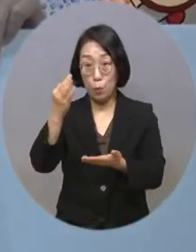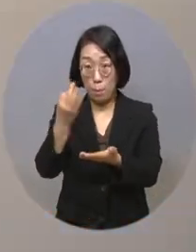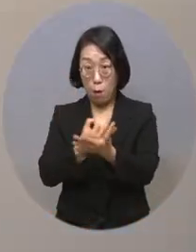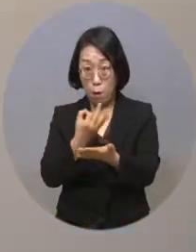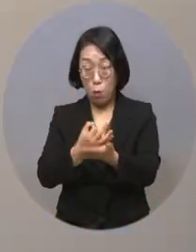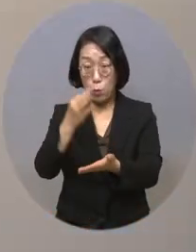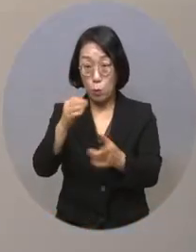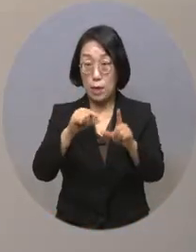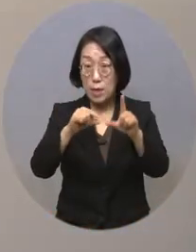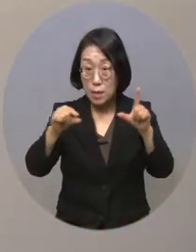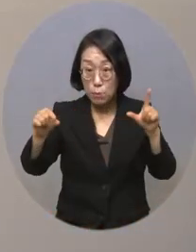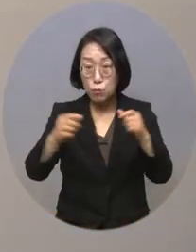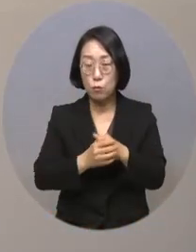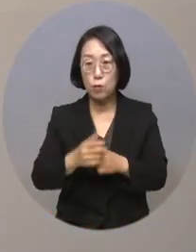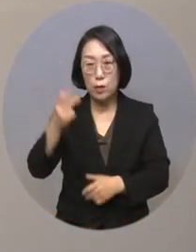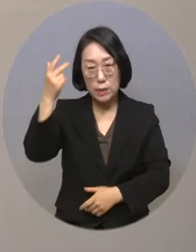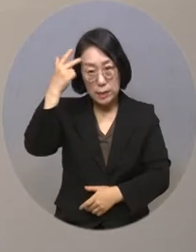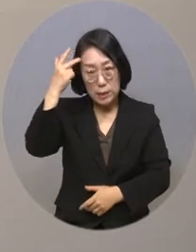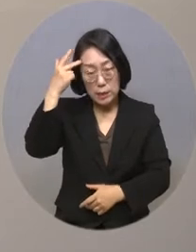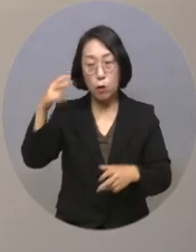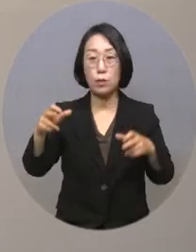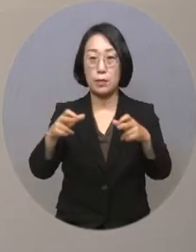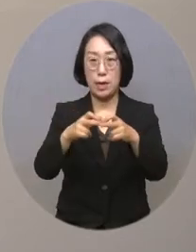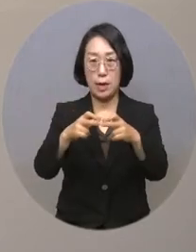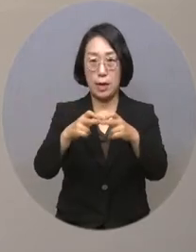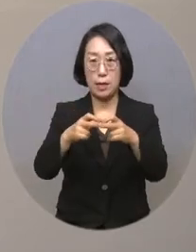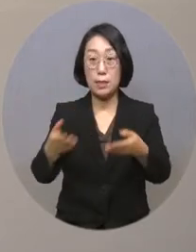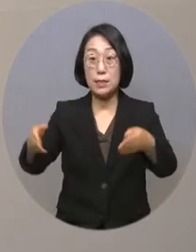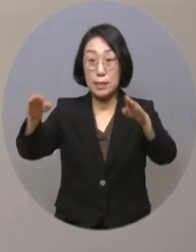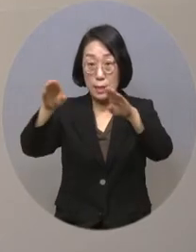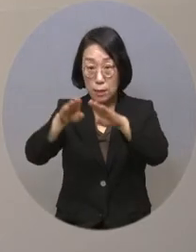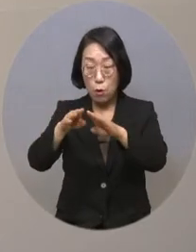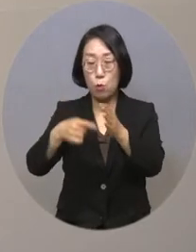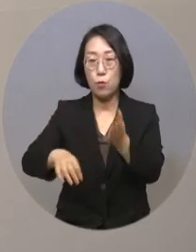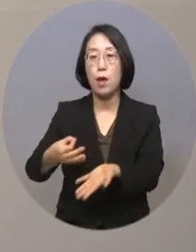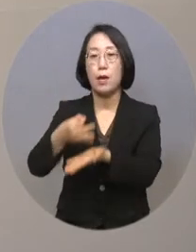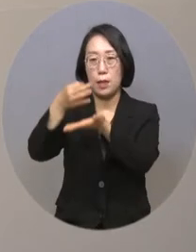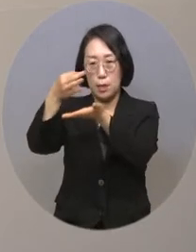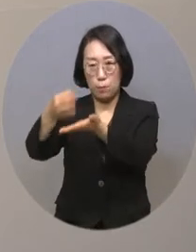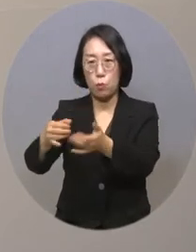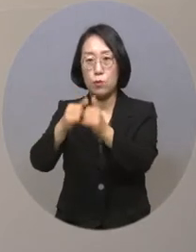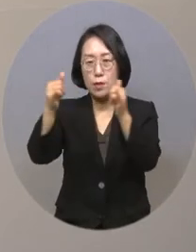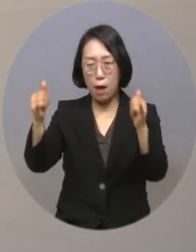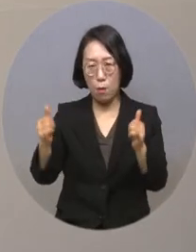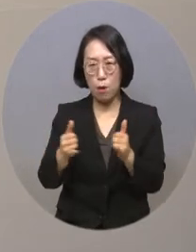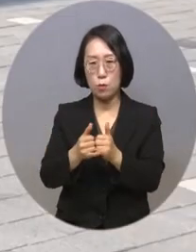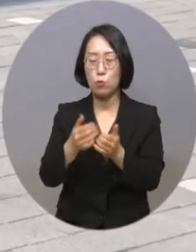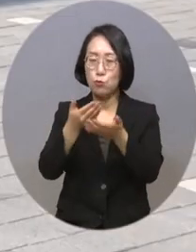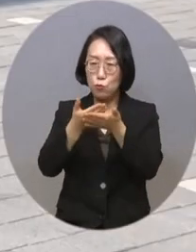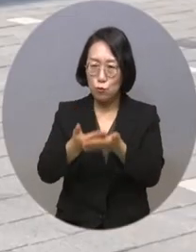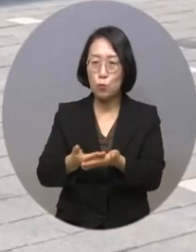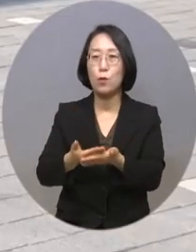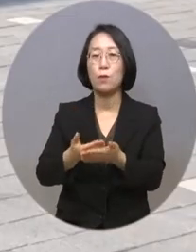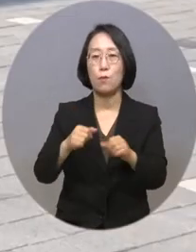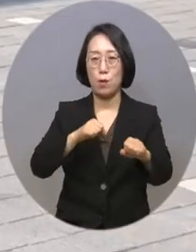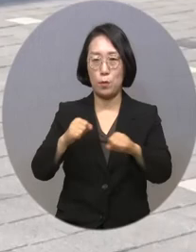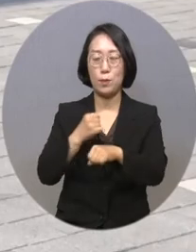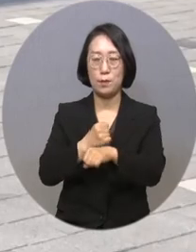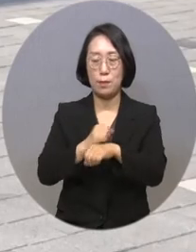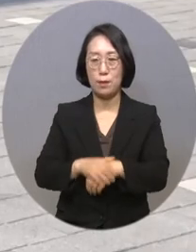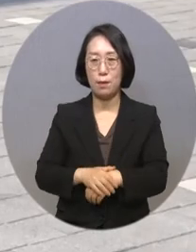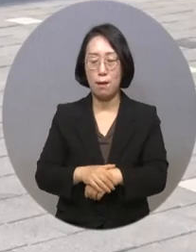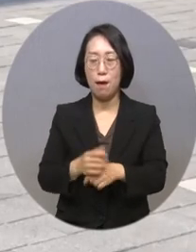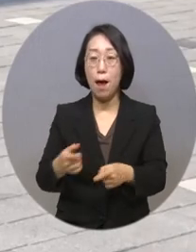지역의 지적 장애인 거주시설 입추 자들을 위해 기부하며 사회적 가치를 더했습니다 발달 장애인과